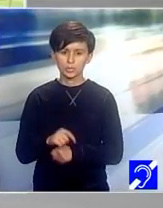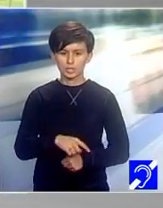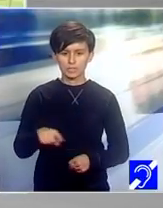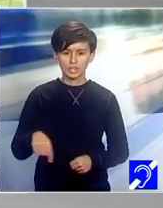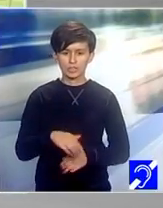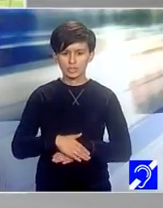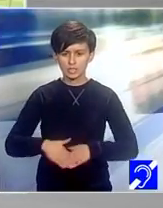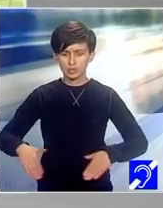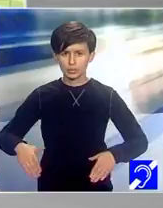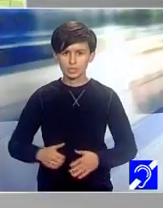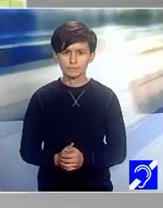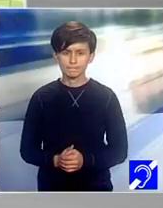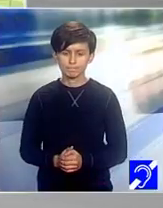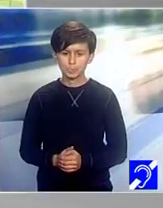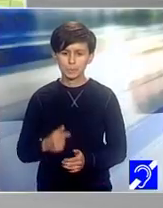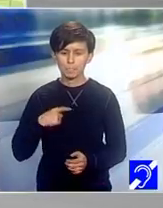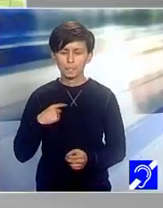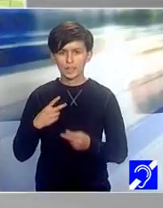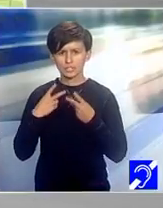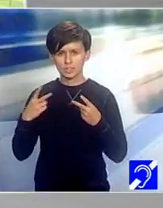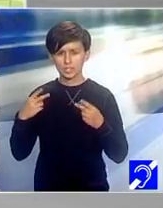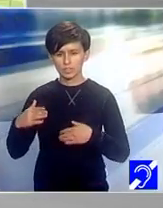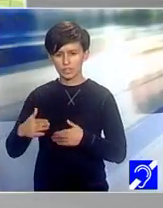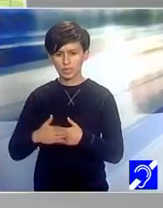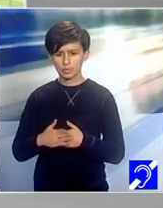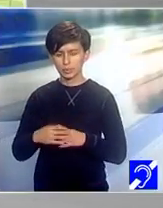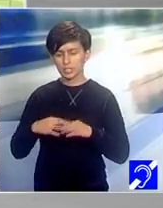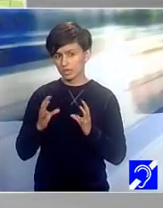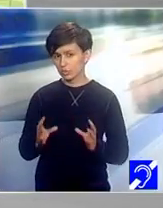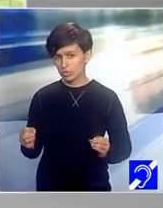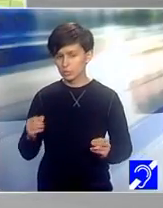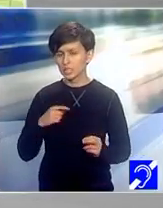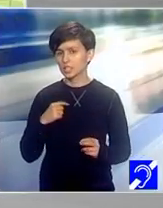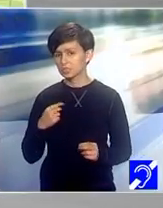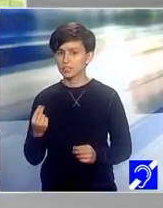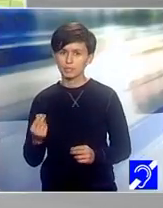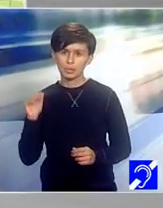la care ne aflăm. Cum le vedeți? Sunt de valori apropiate cu a României? Sunt totuși stau puțin mai bine?